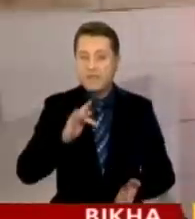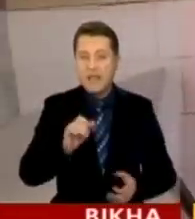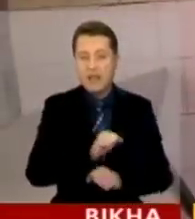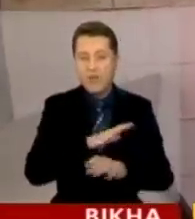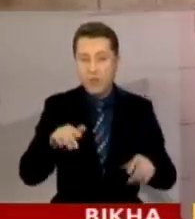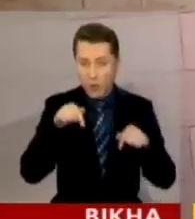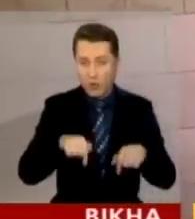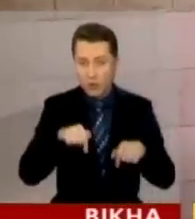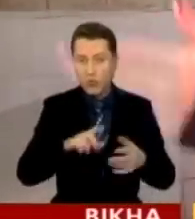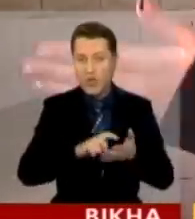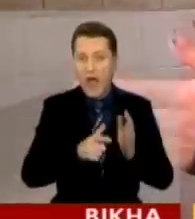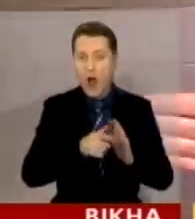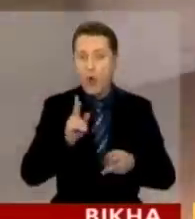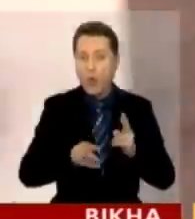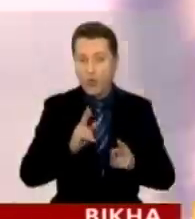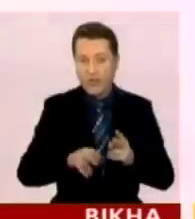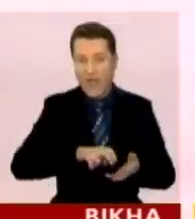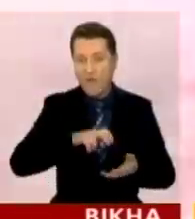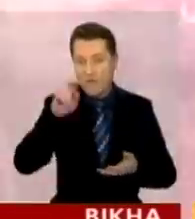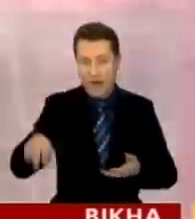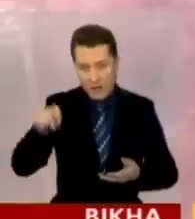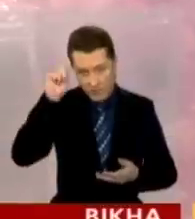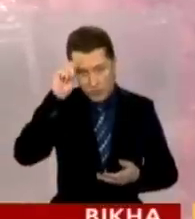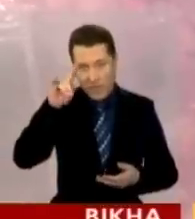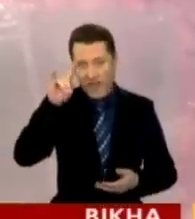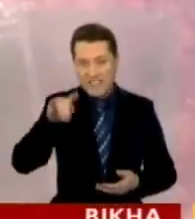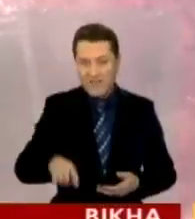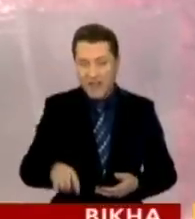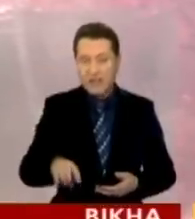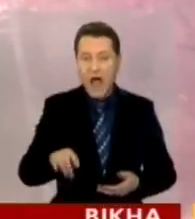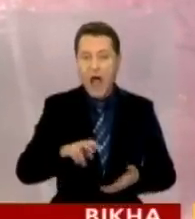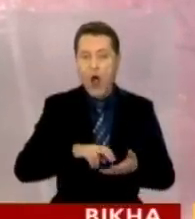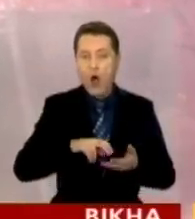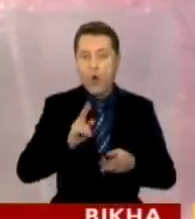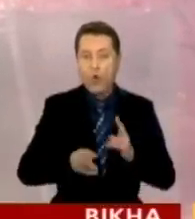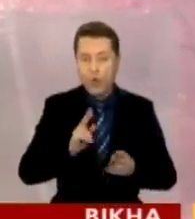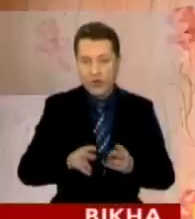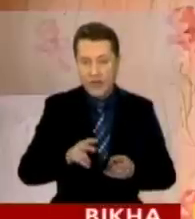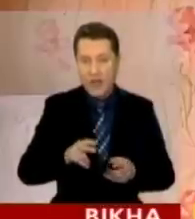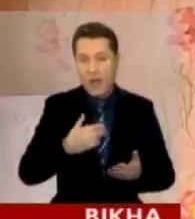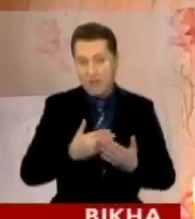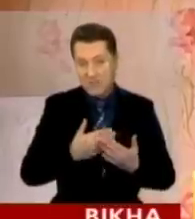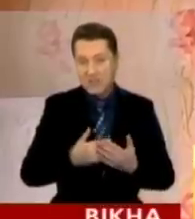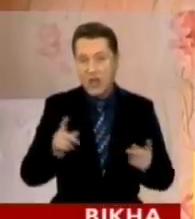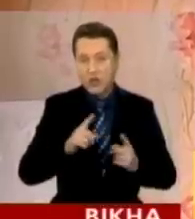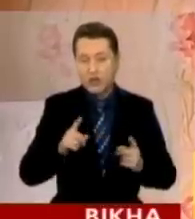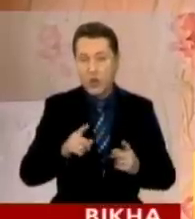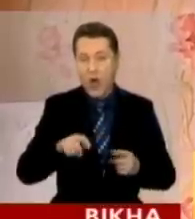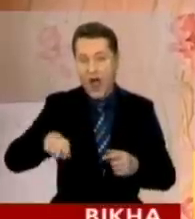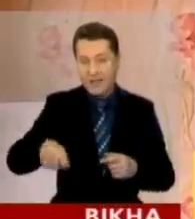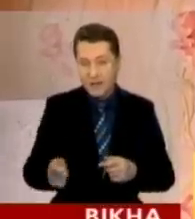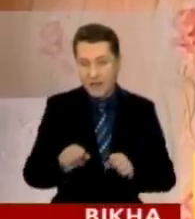інформацією, ось тут, на кухні. І вилетів чоловік саме з вікна кухні. Таке впечатлення, що він відкрив, напустив газу,